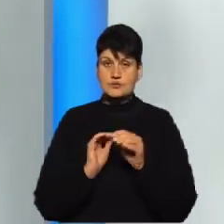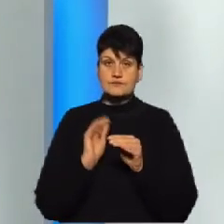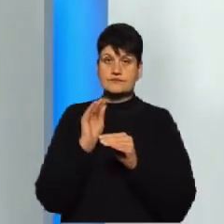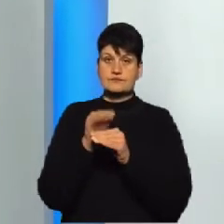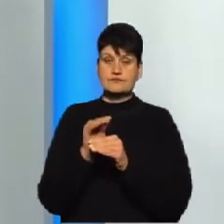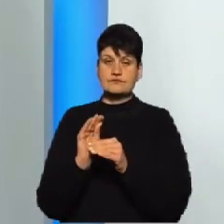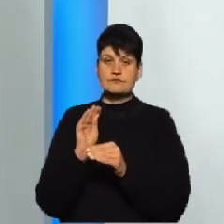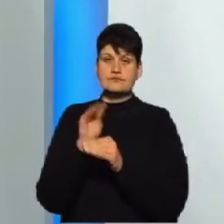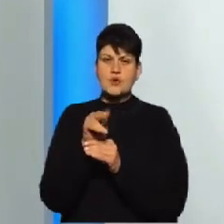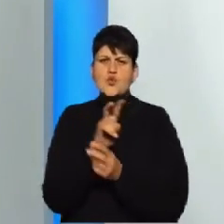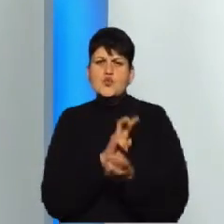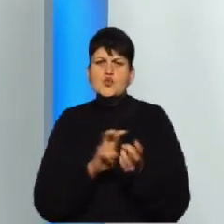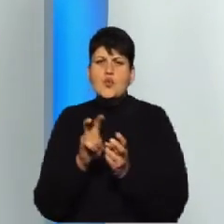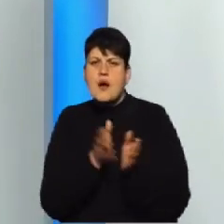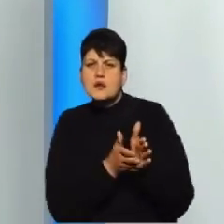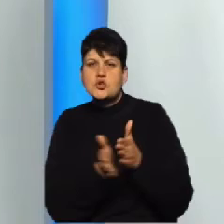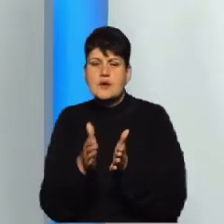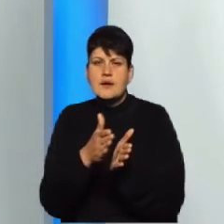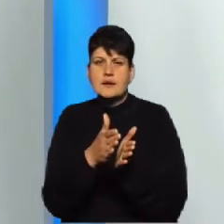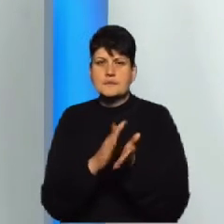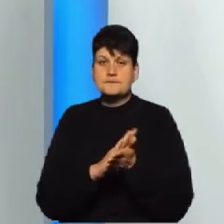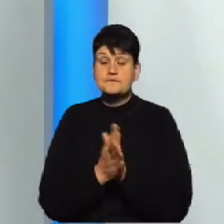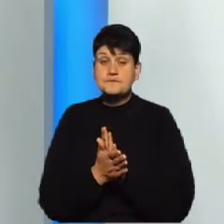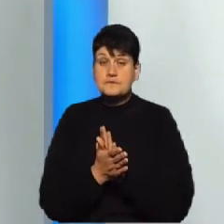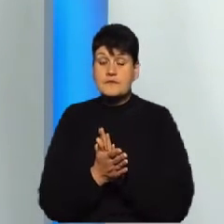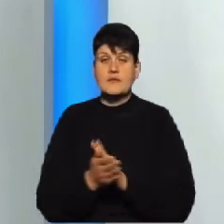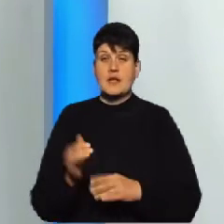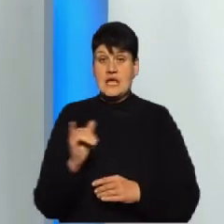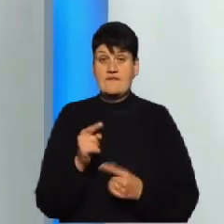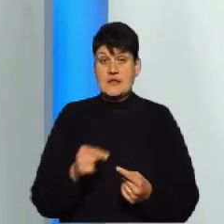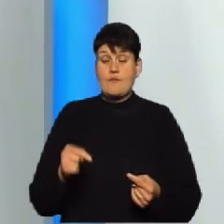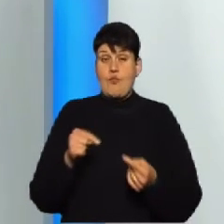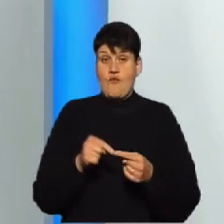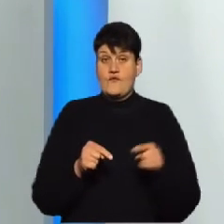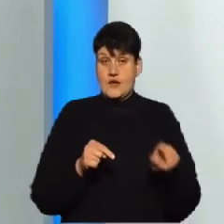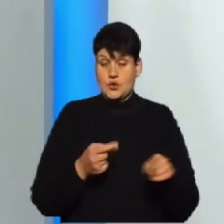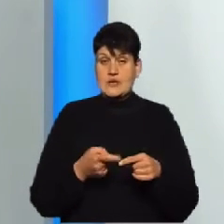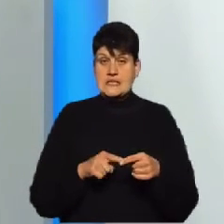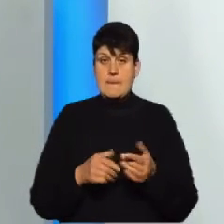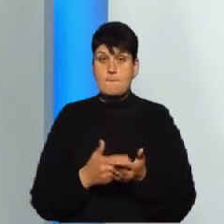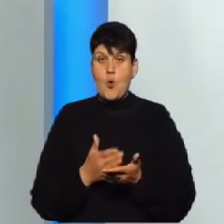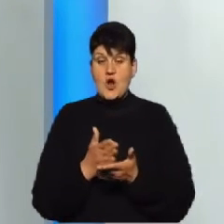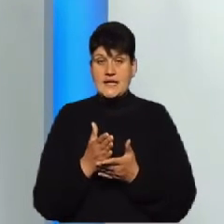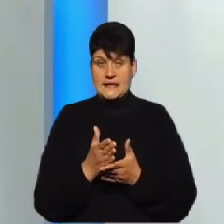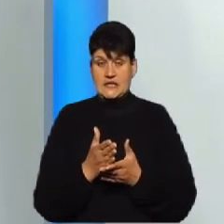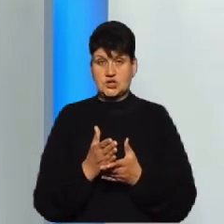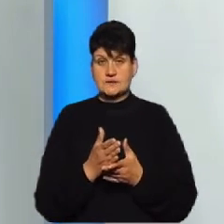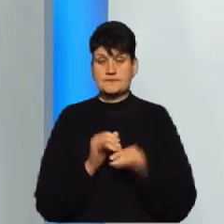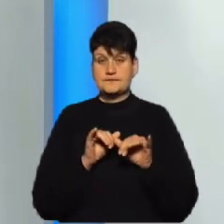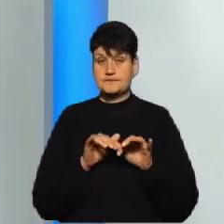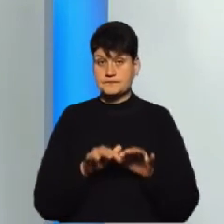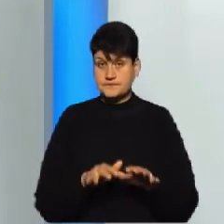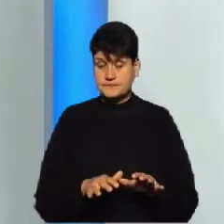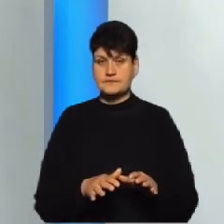шляхи конструктиву. Відповідно, ці політичні аспекти і ігри, коли ми